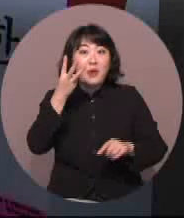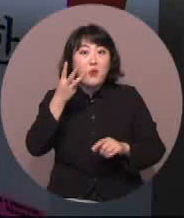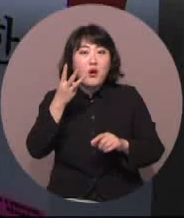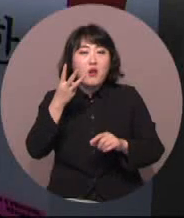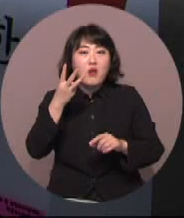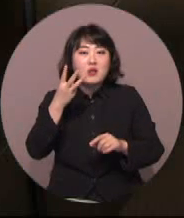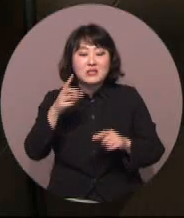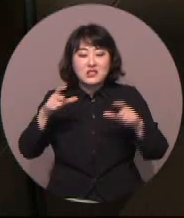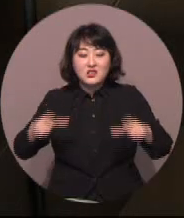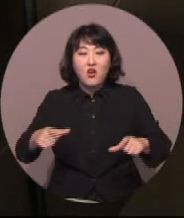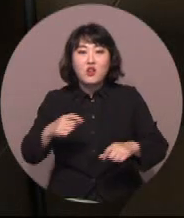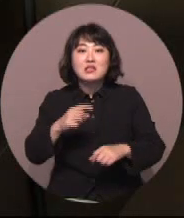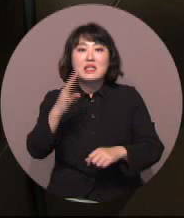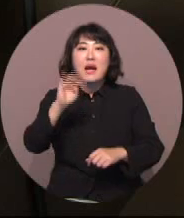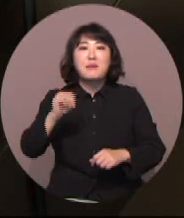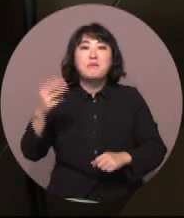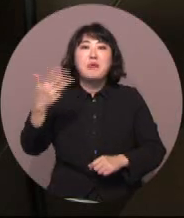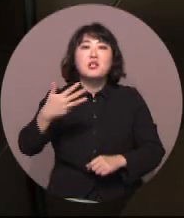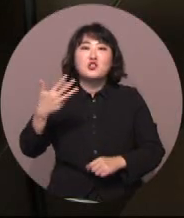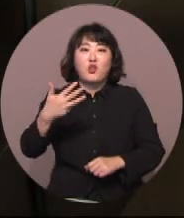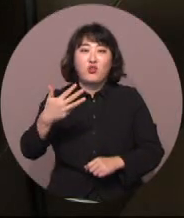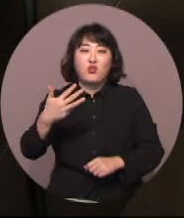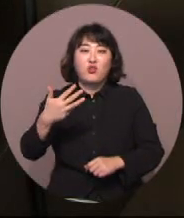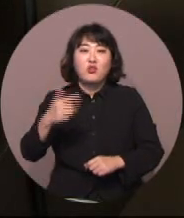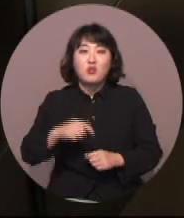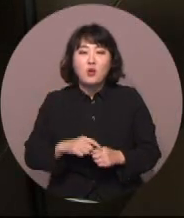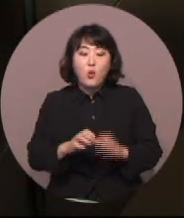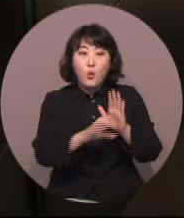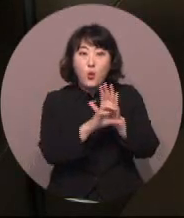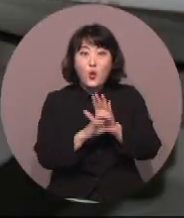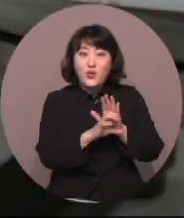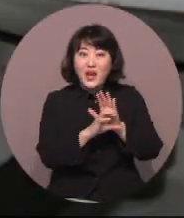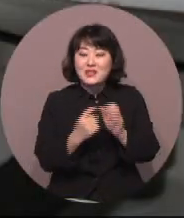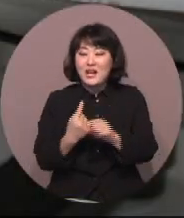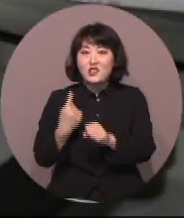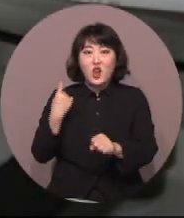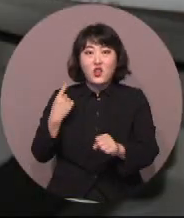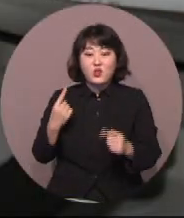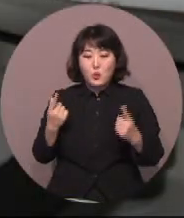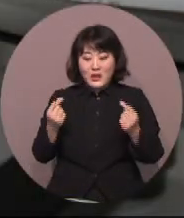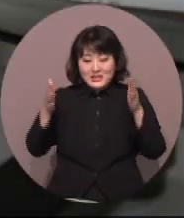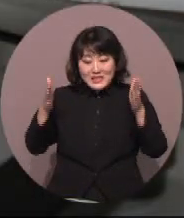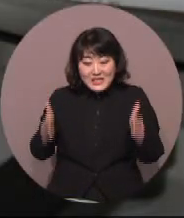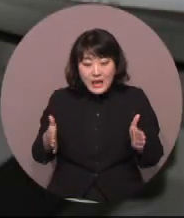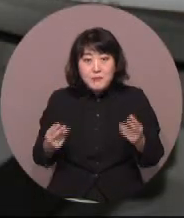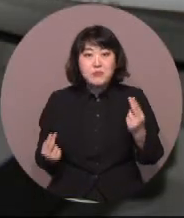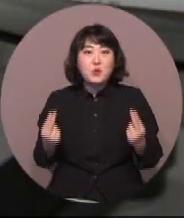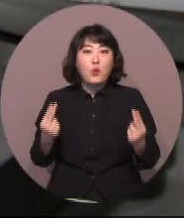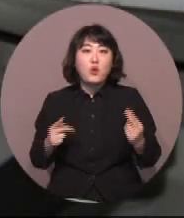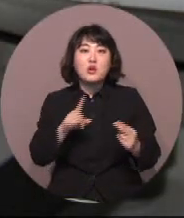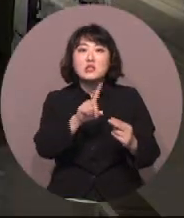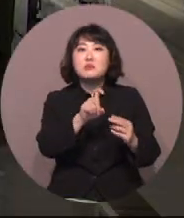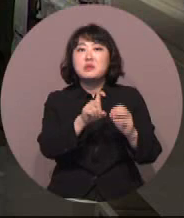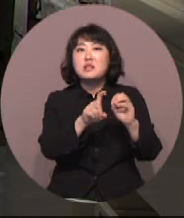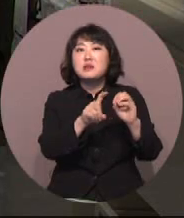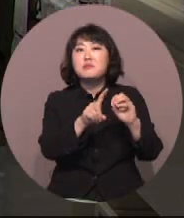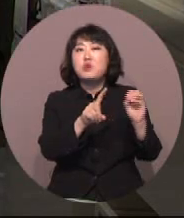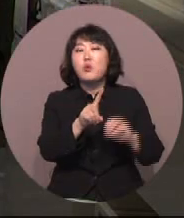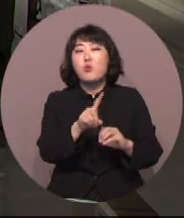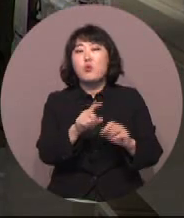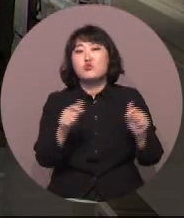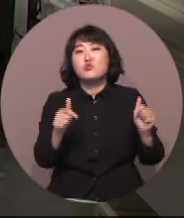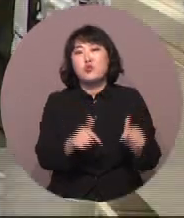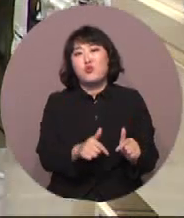지역의 헌혈은 4만 8천 건으로 홀은 l9 가 계속됐던 지난해 같은 기간보다 도 11% 이상 급감